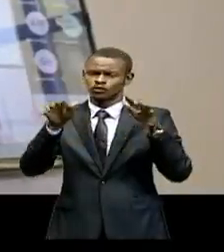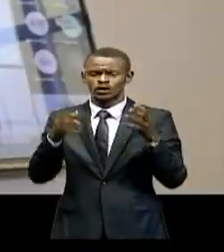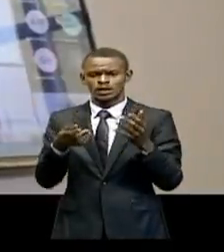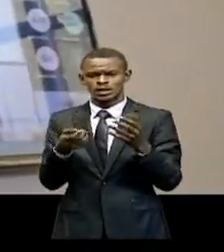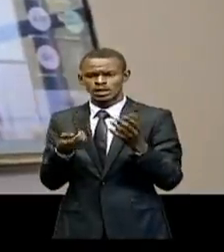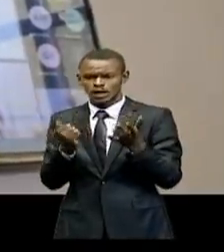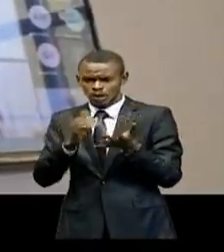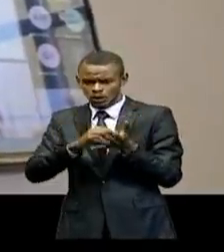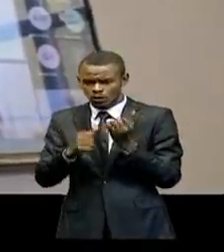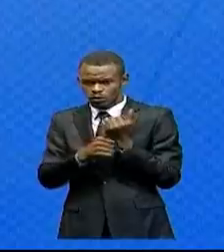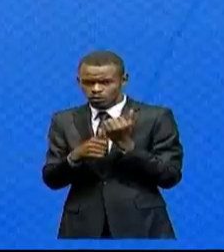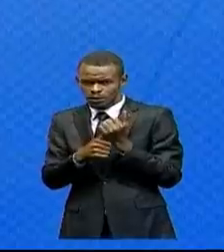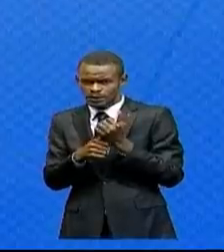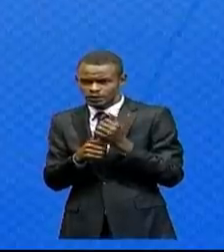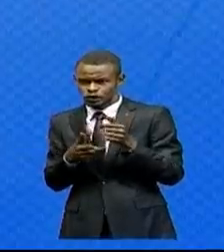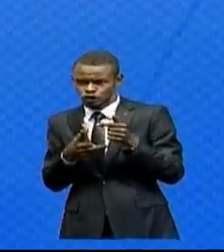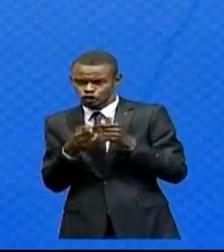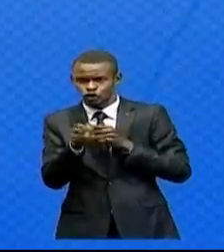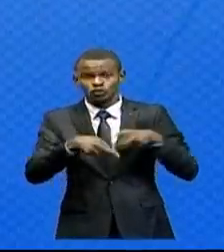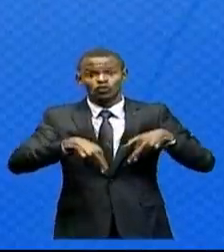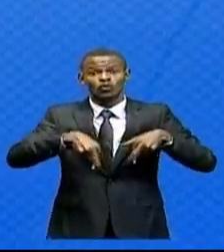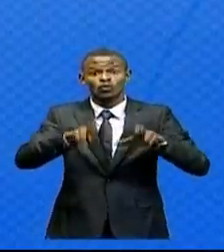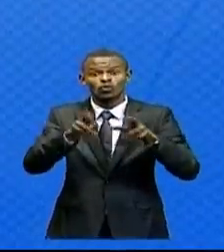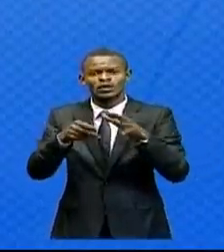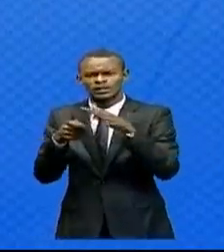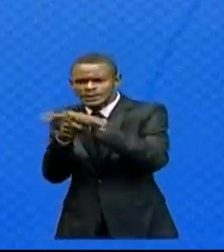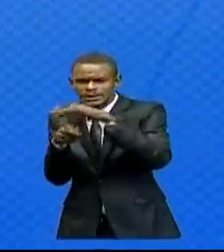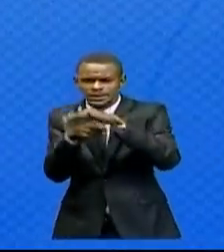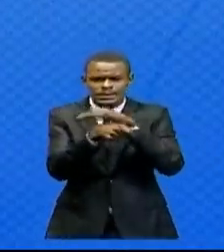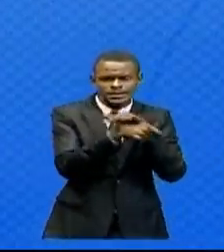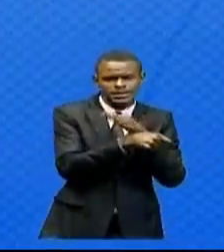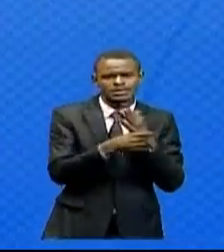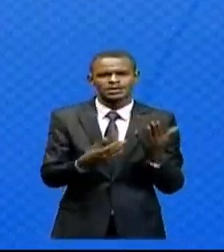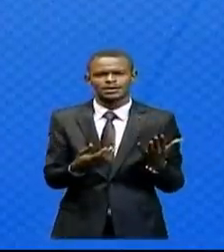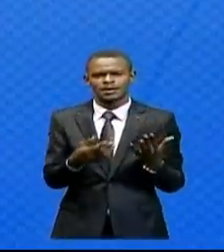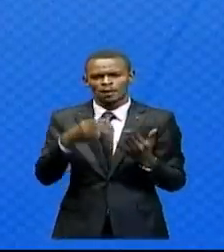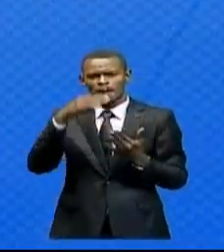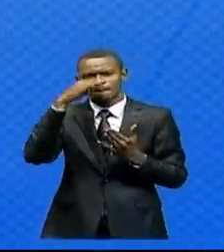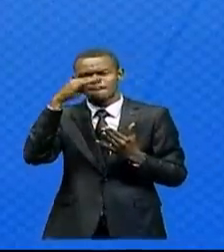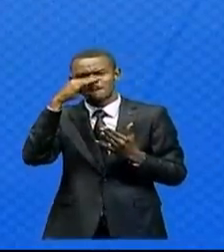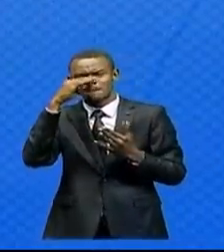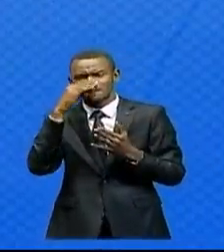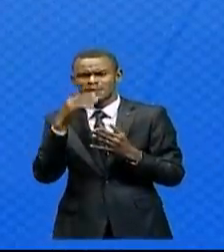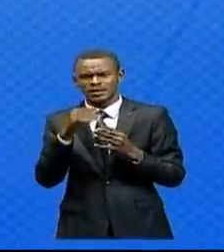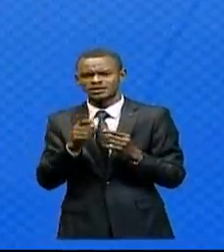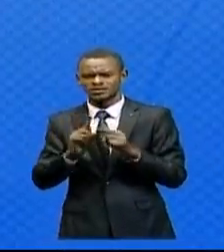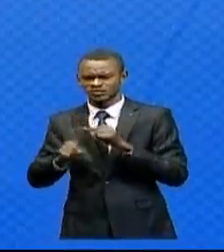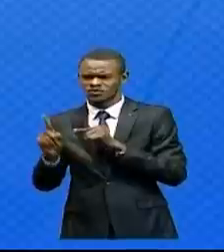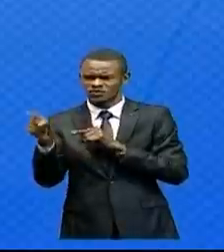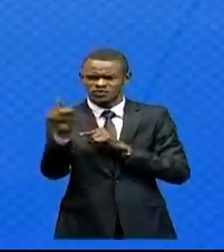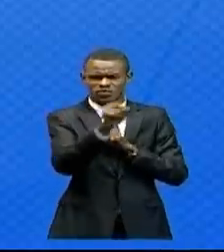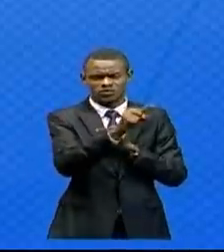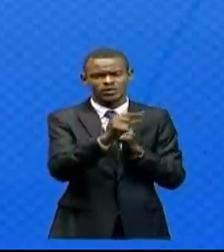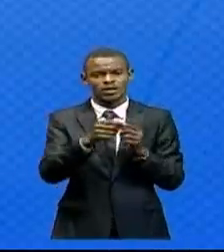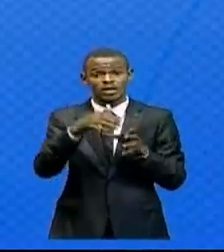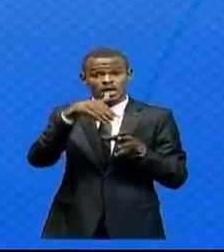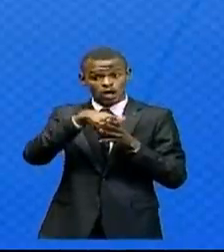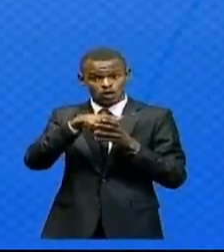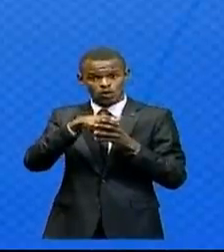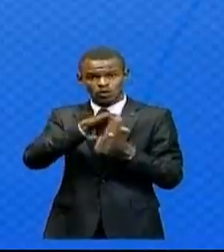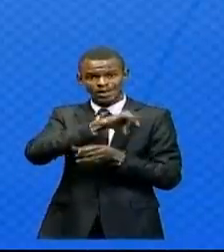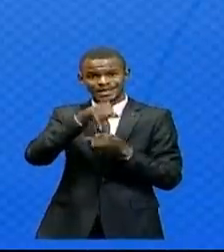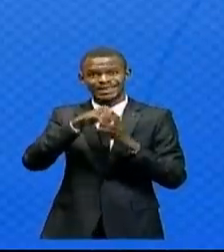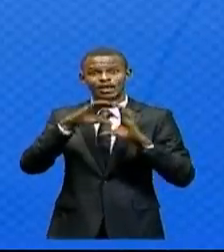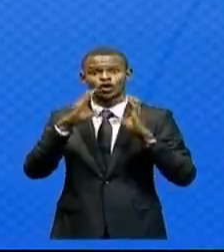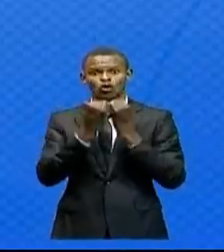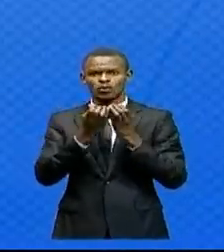aux coupeurs de route dans certains coins du pays, et de la récurrence des tensions intercommunautaires